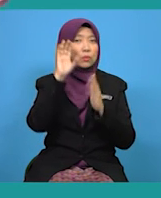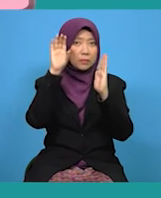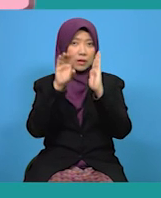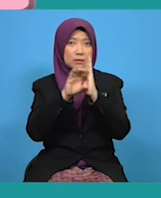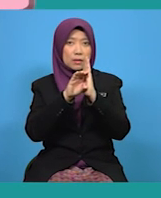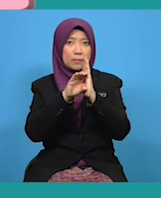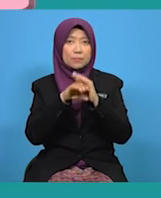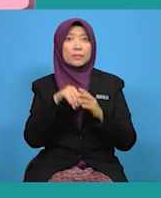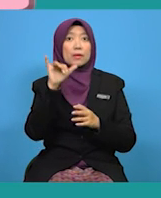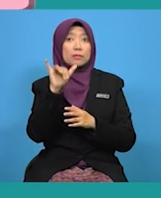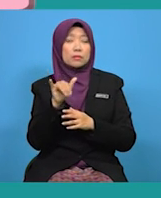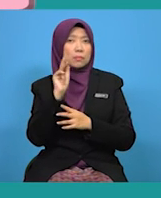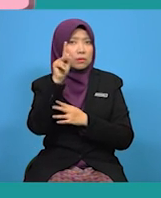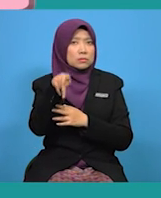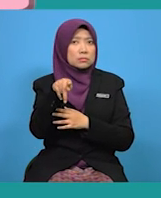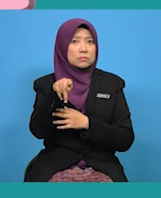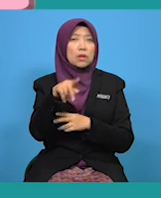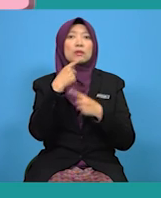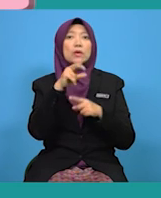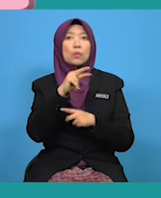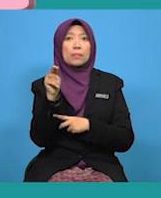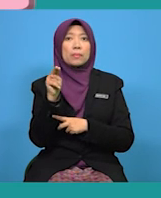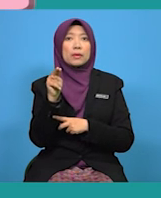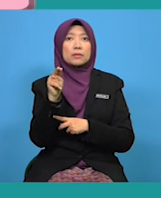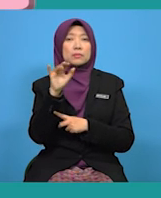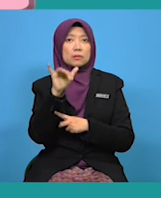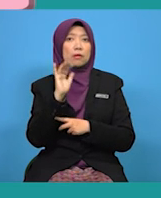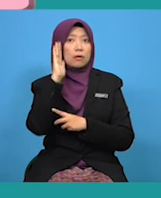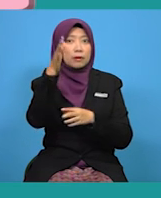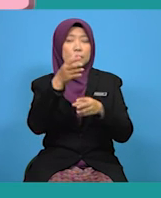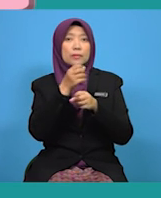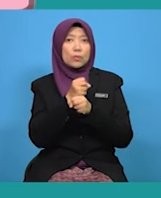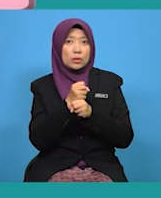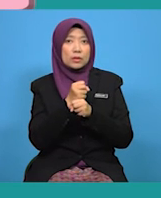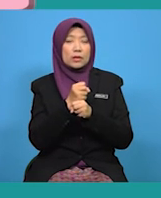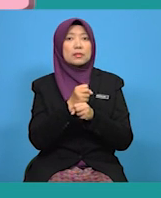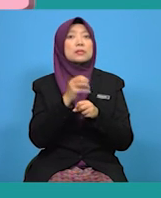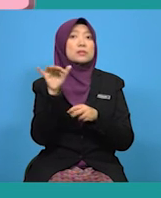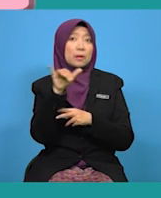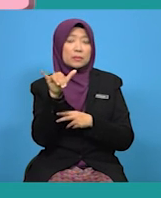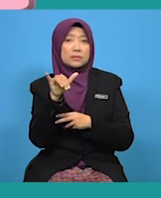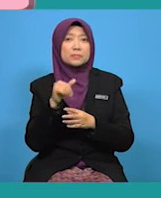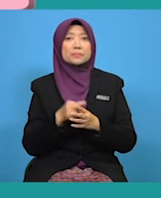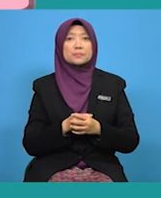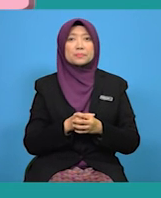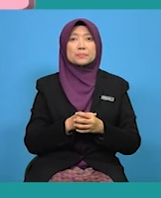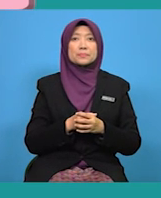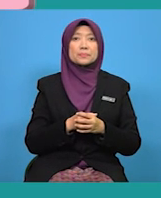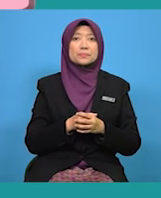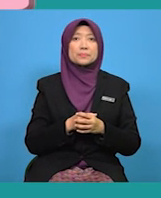kamar jahat yang pasti jawaban yang akan kita perolehi adalah sama